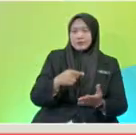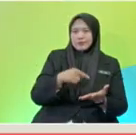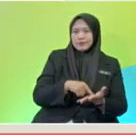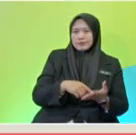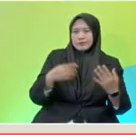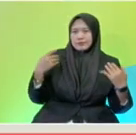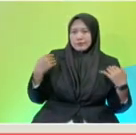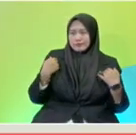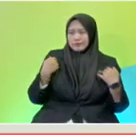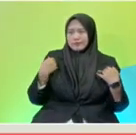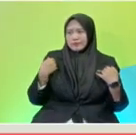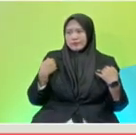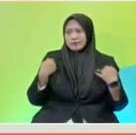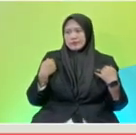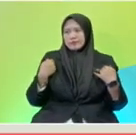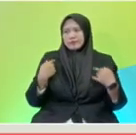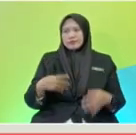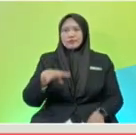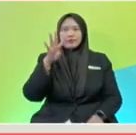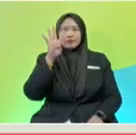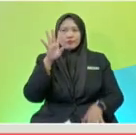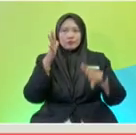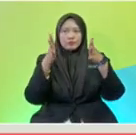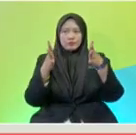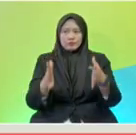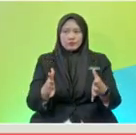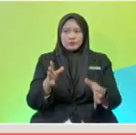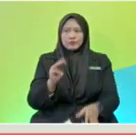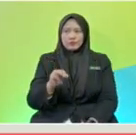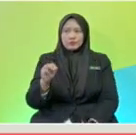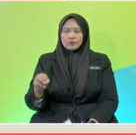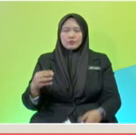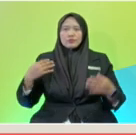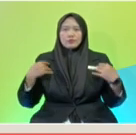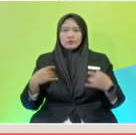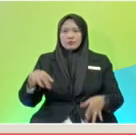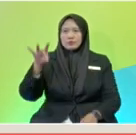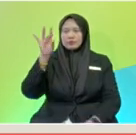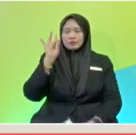ada empat orang murid hmm kita delapan